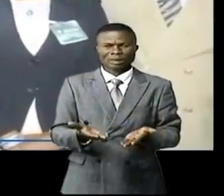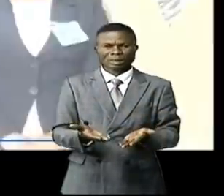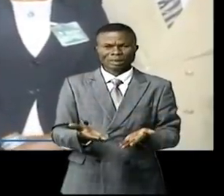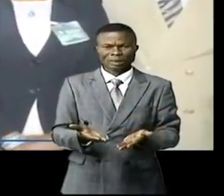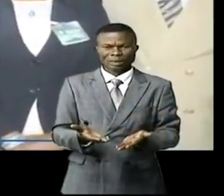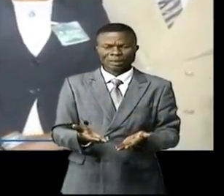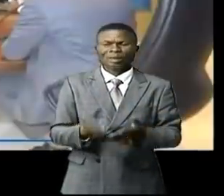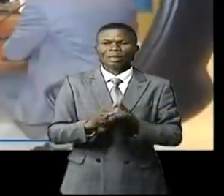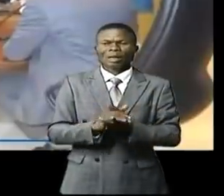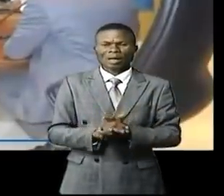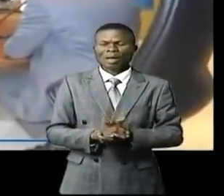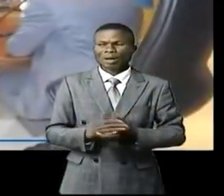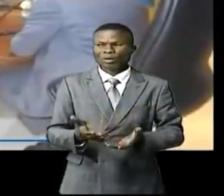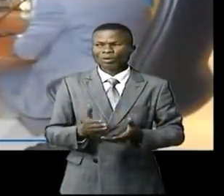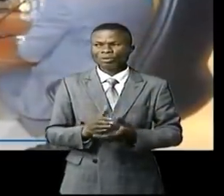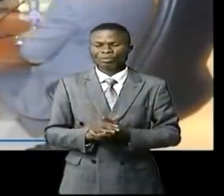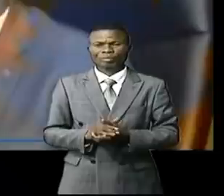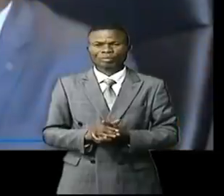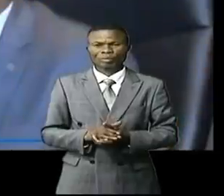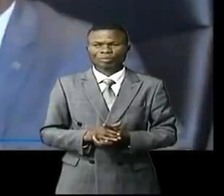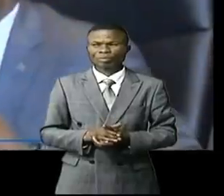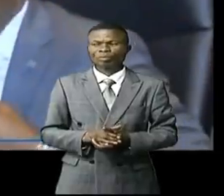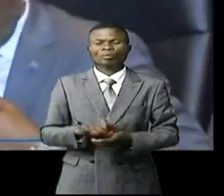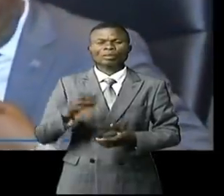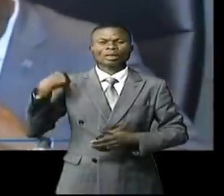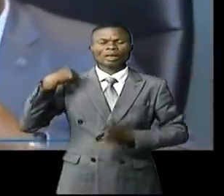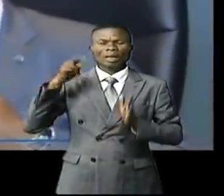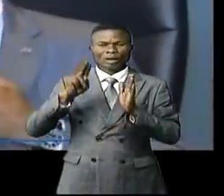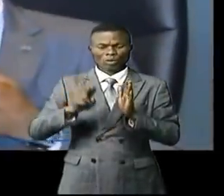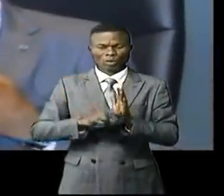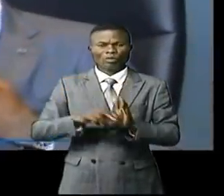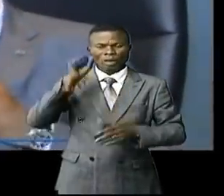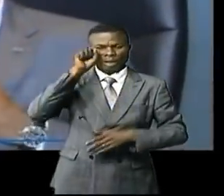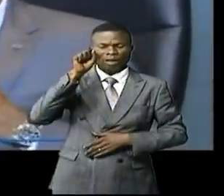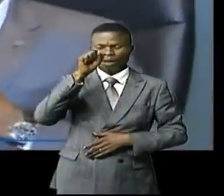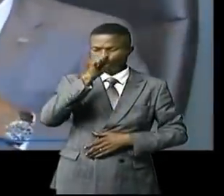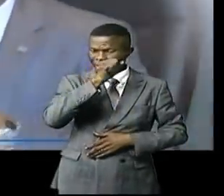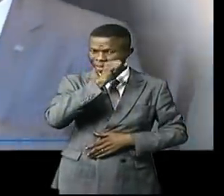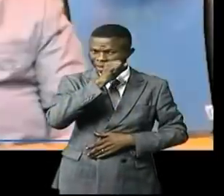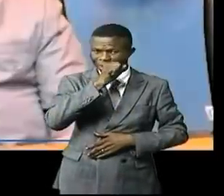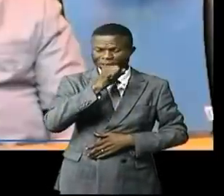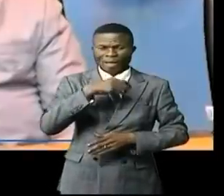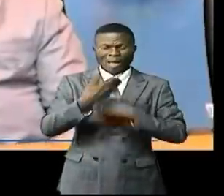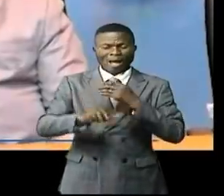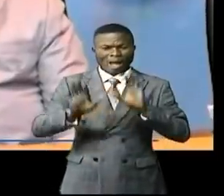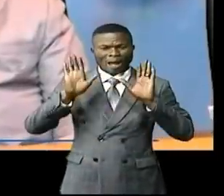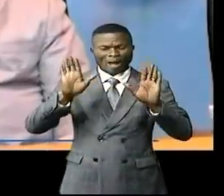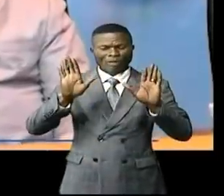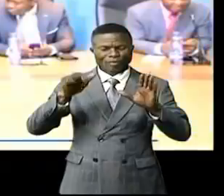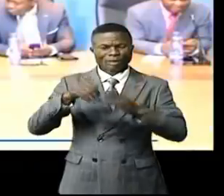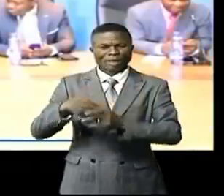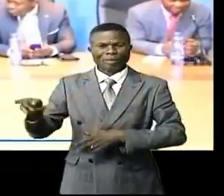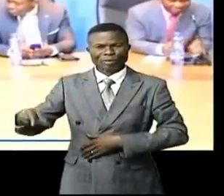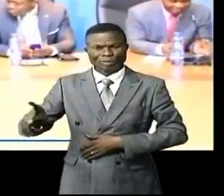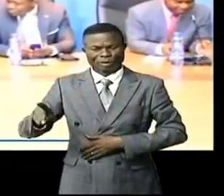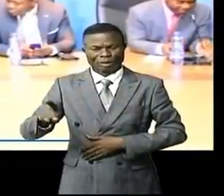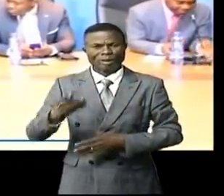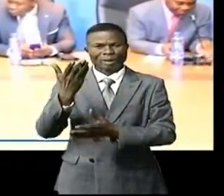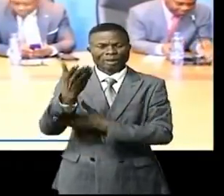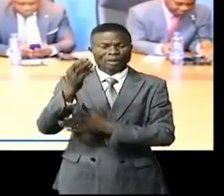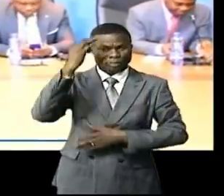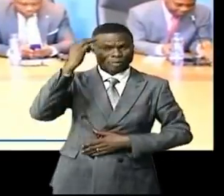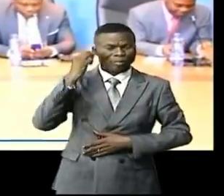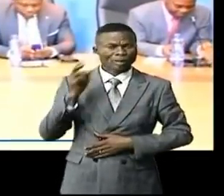ici à Kinshasa. Pour le vice-ministre du Budget, le gouvernement Samalou Kondé est en règle avec les droits de province. Il a demandé aux